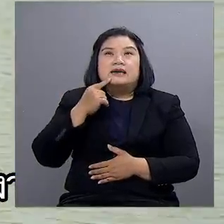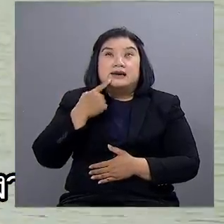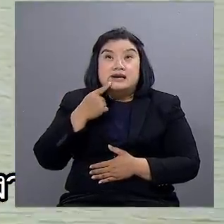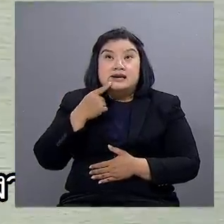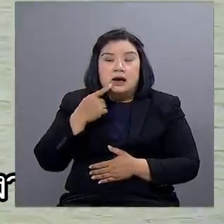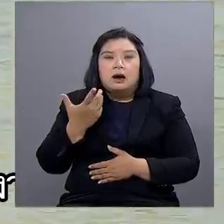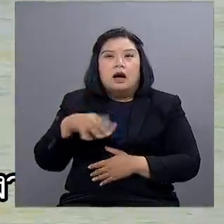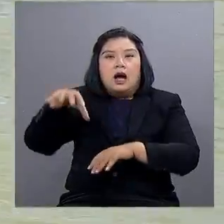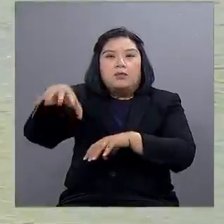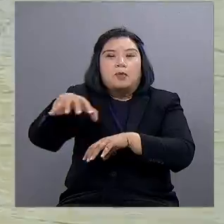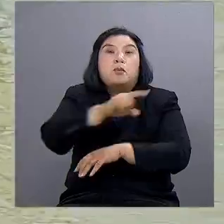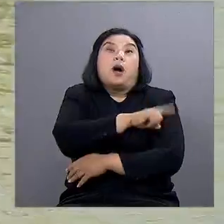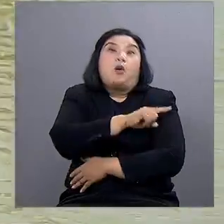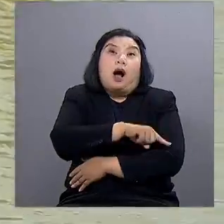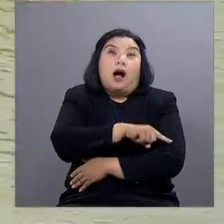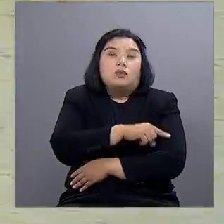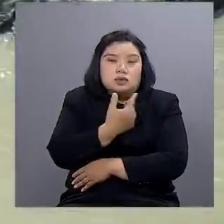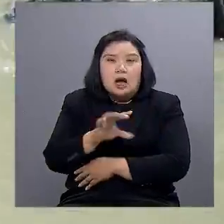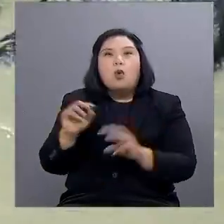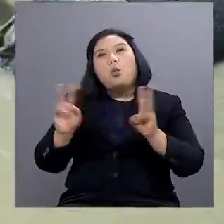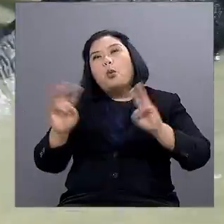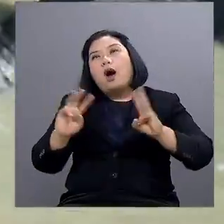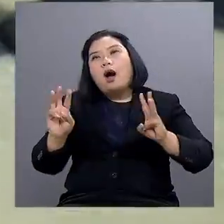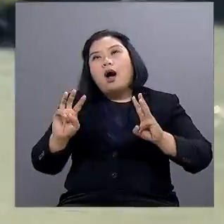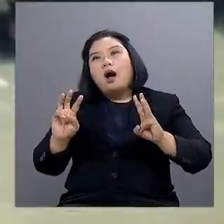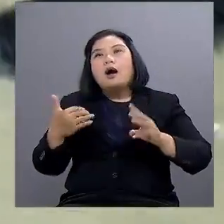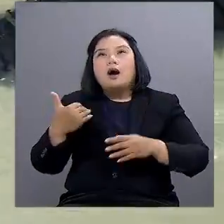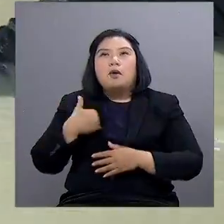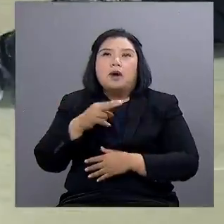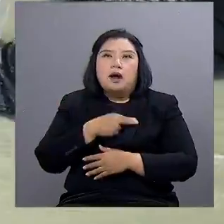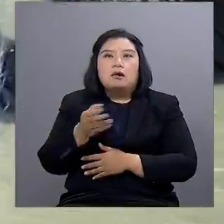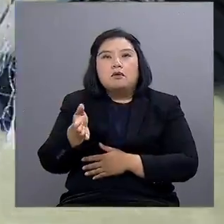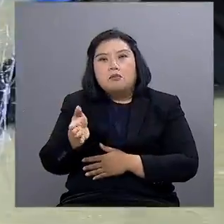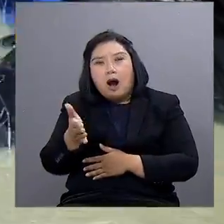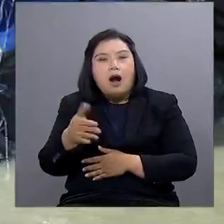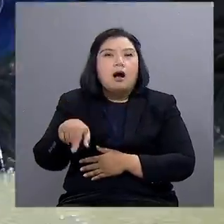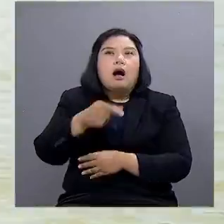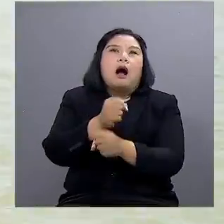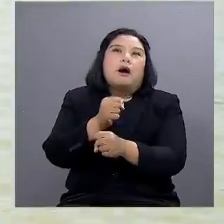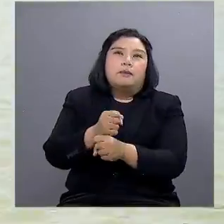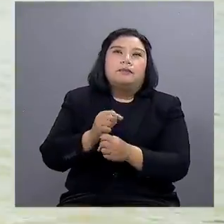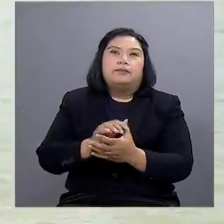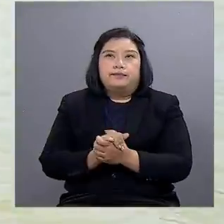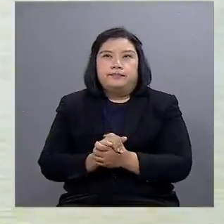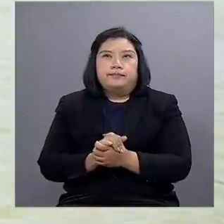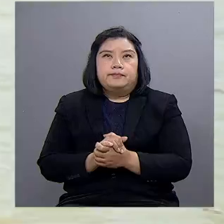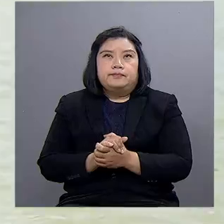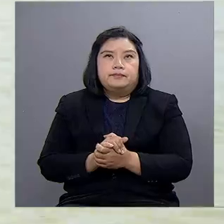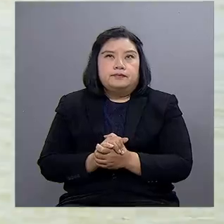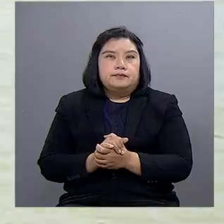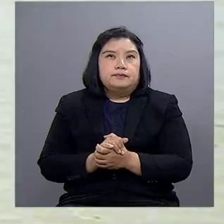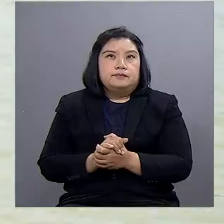เข้าไปก่อสร้างอย่างเงี้ยแต่จะมาหากินแกอย่างนี้ไม่ได้ไม่ได้เพราะเขาเรียกมาได้แล้วก็ช่วยจับจ่าอันไหนถ้ามีราค